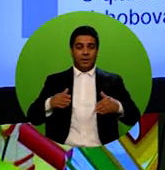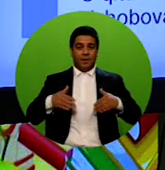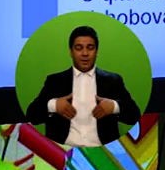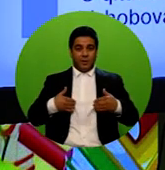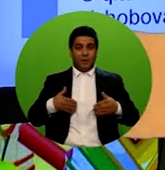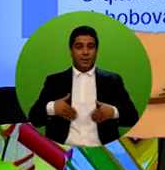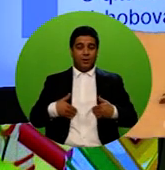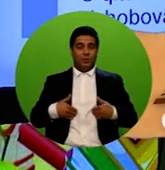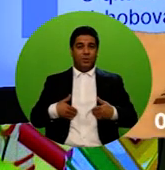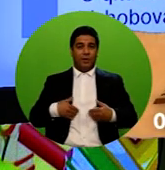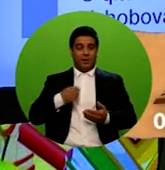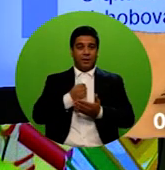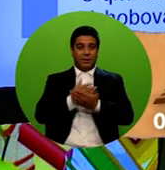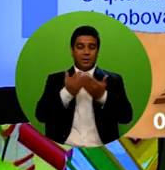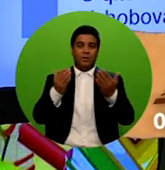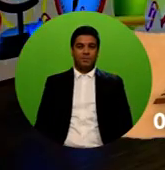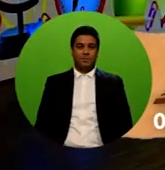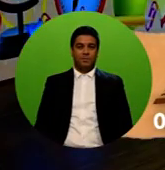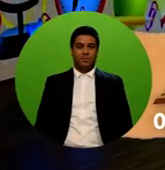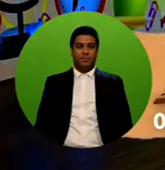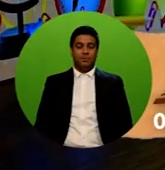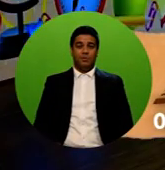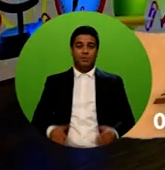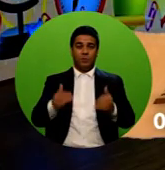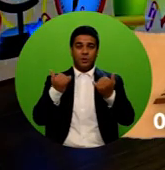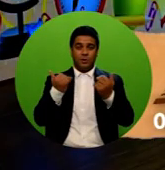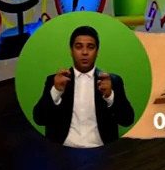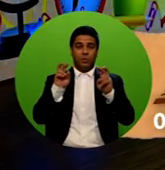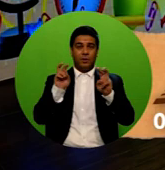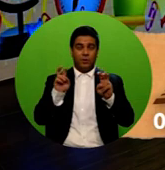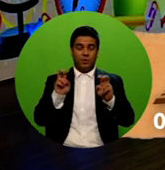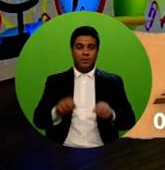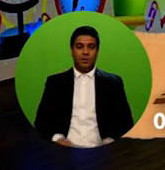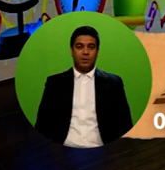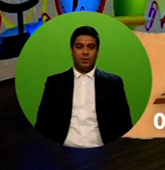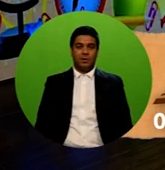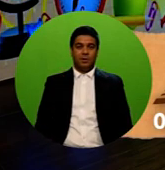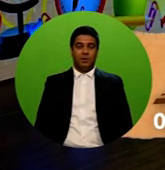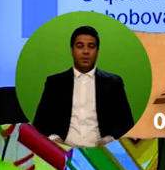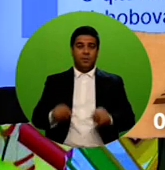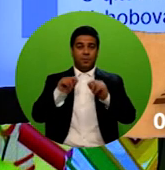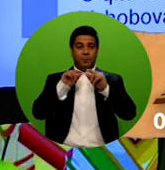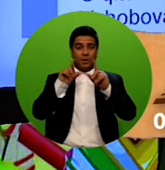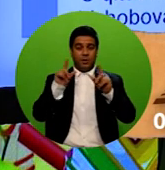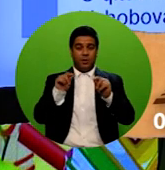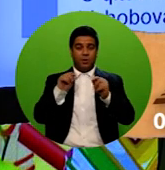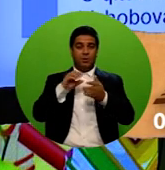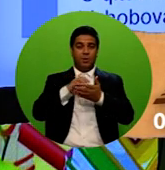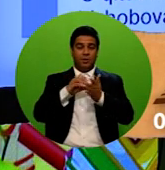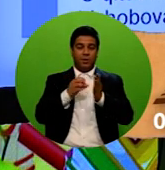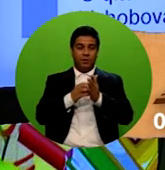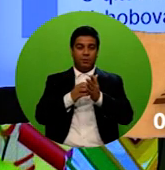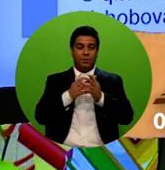Assalomu alaykum aziz o'quvchilar. Bugungi mavzuimiz maktab sinf